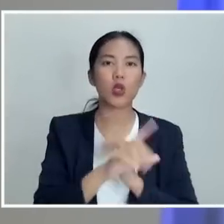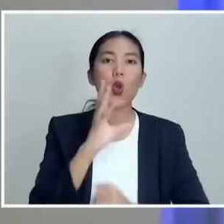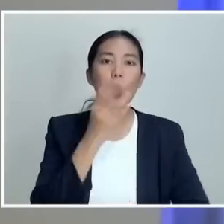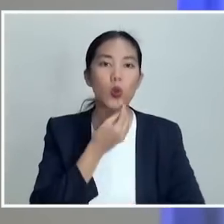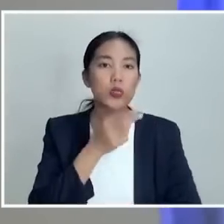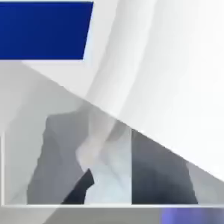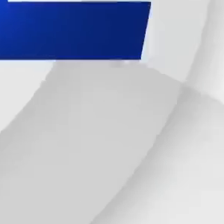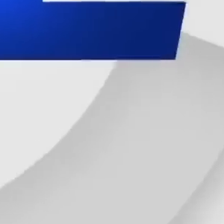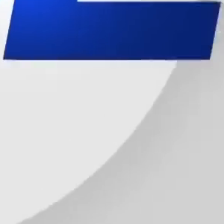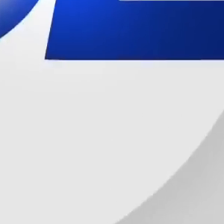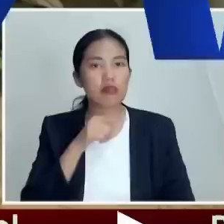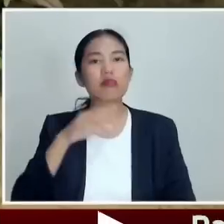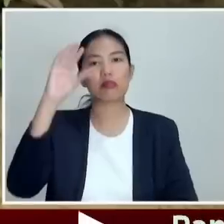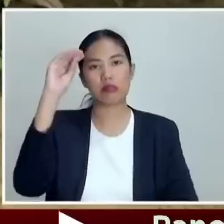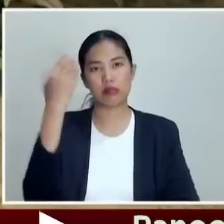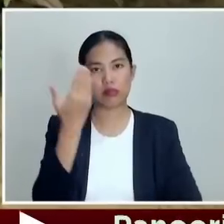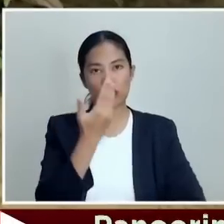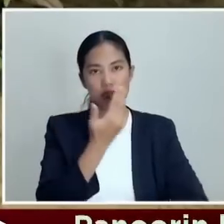Caparas.